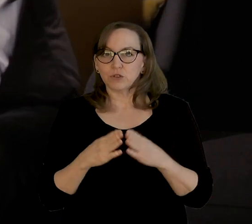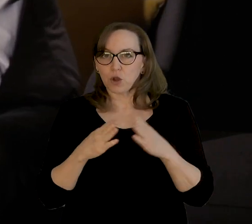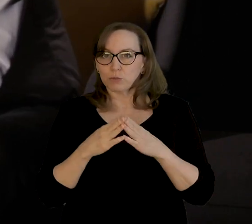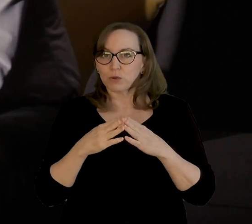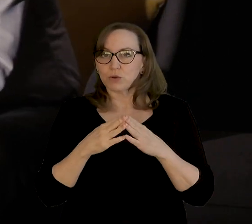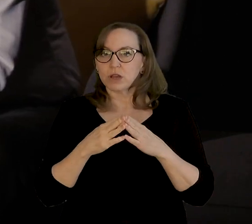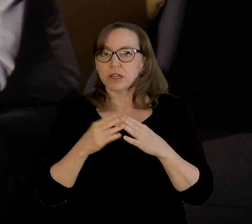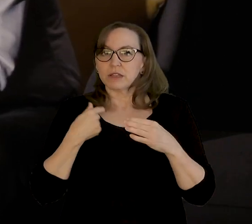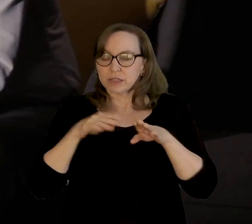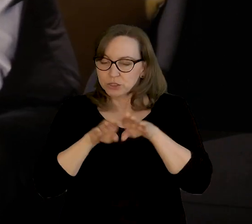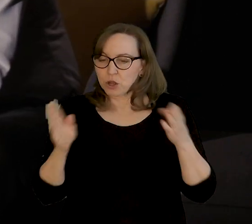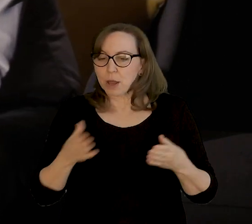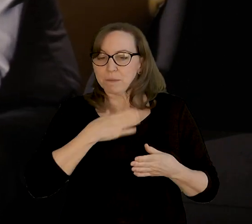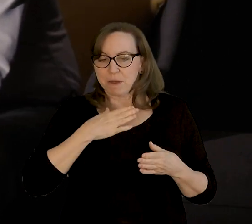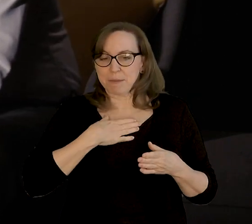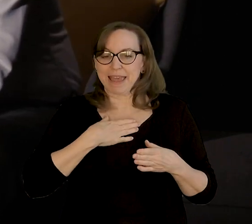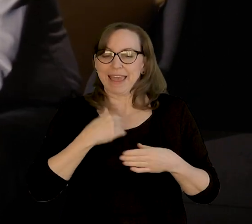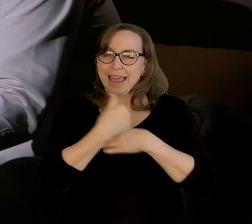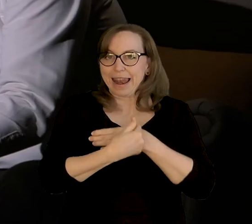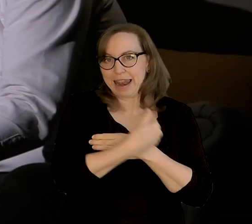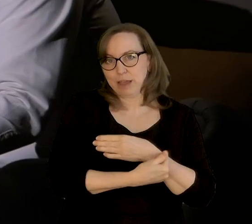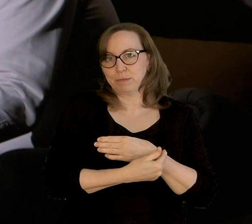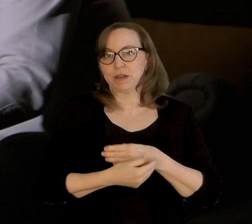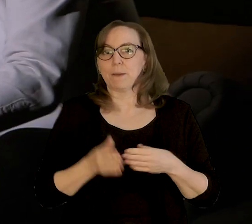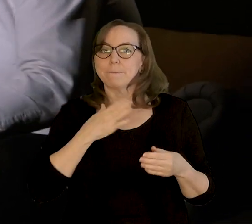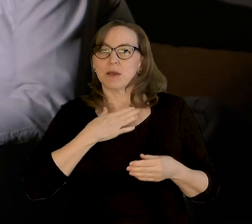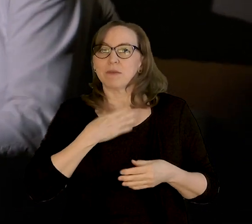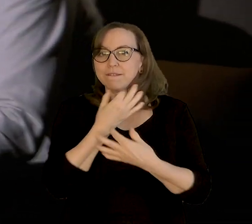chleb, mamy wino.